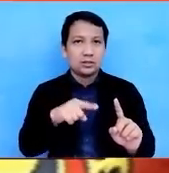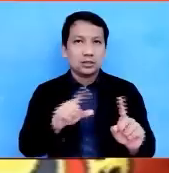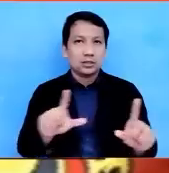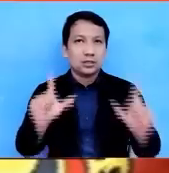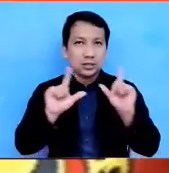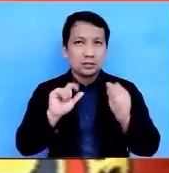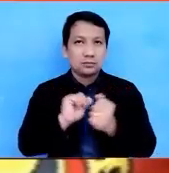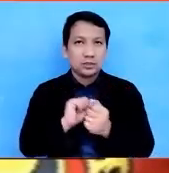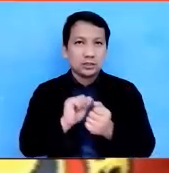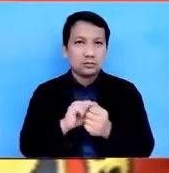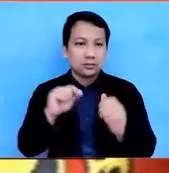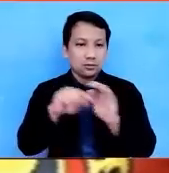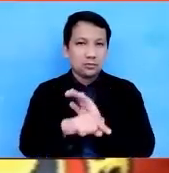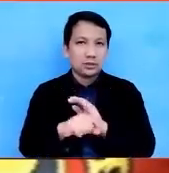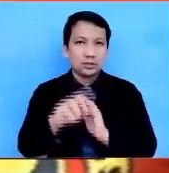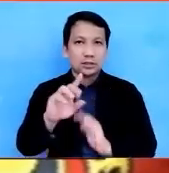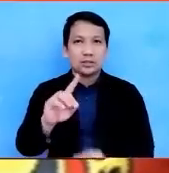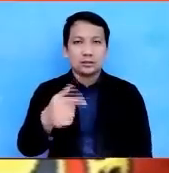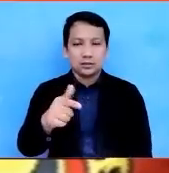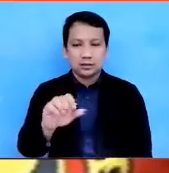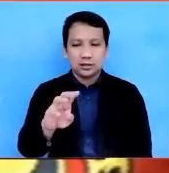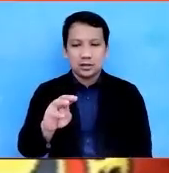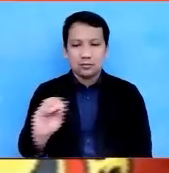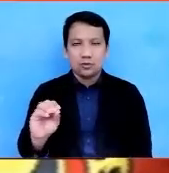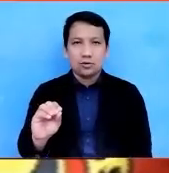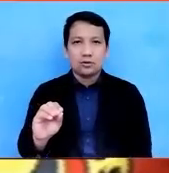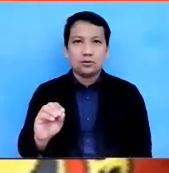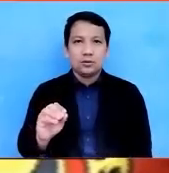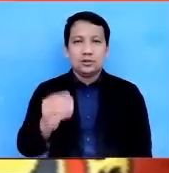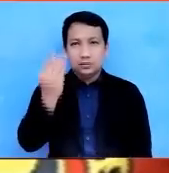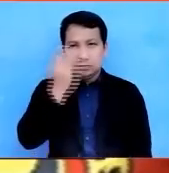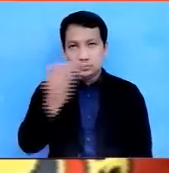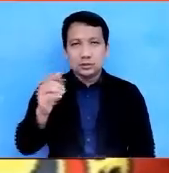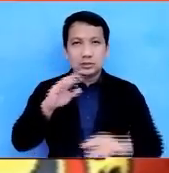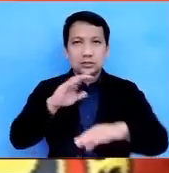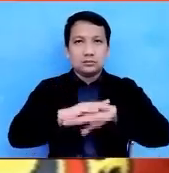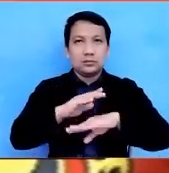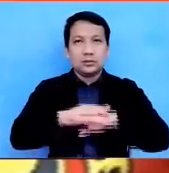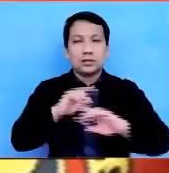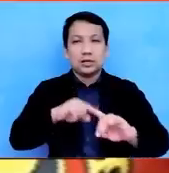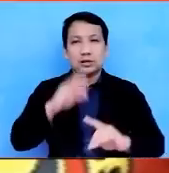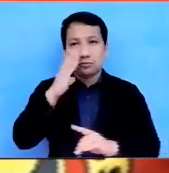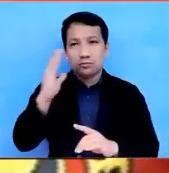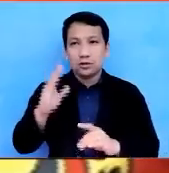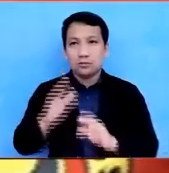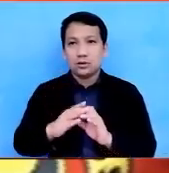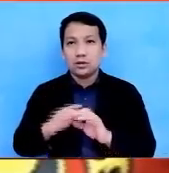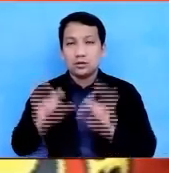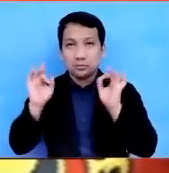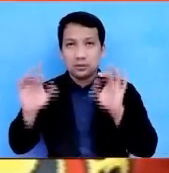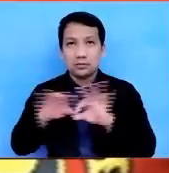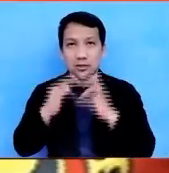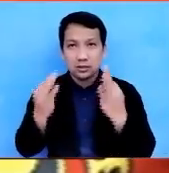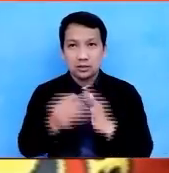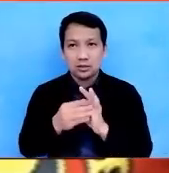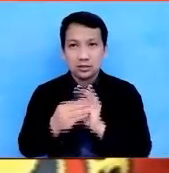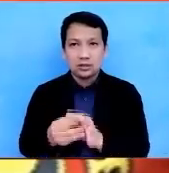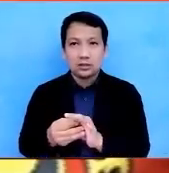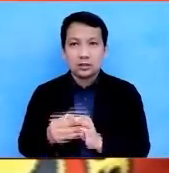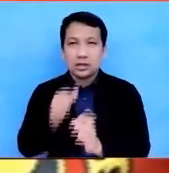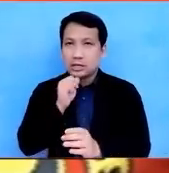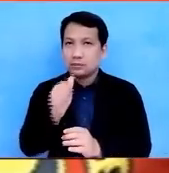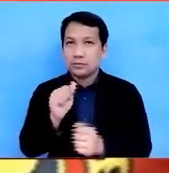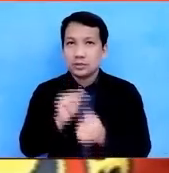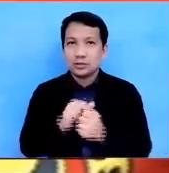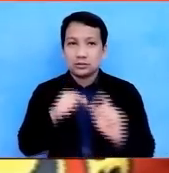sa pagpatay kay Degamo. Bukod sa pang-torture, binantaan din daw siya na mapapahamak ang kanyang pamilya kapag hindi